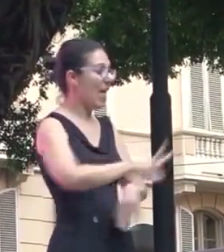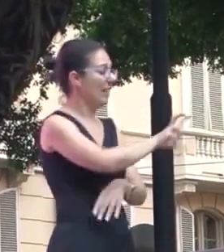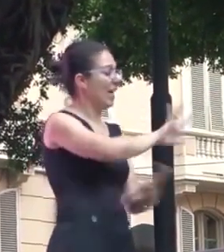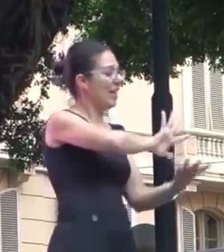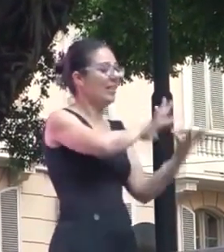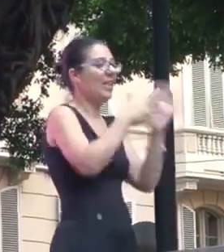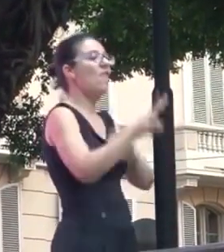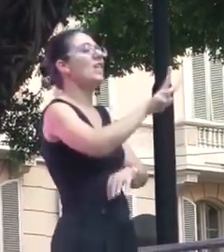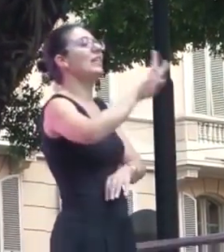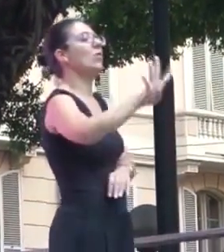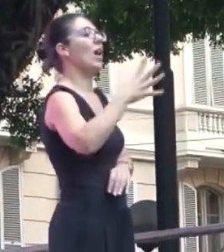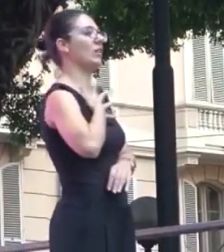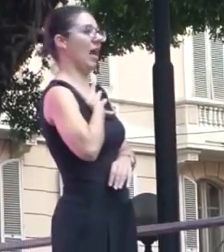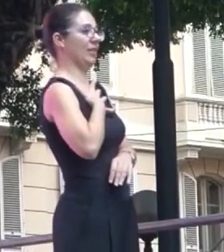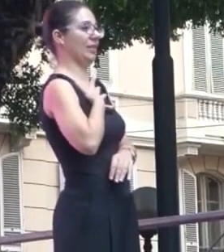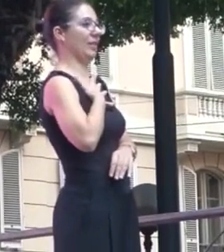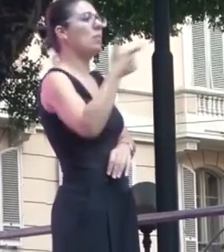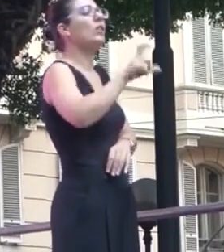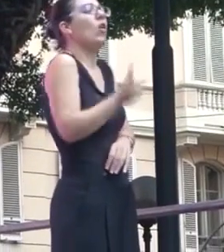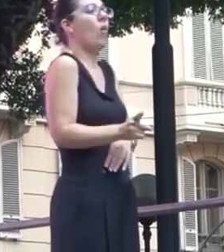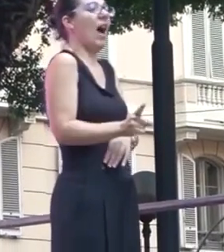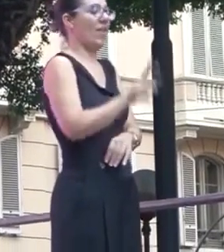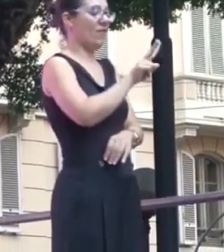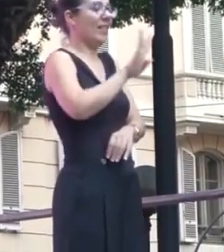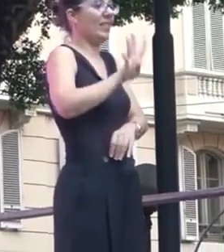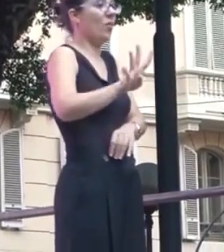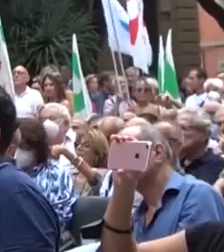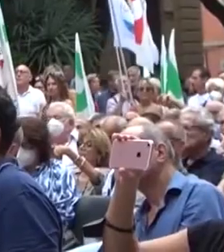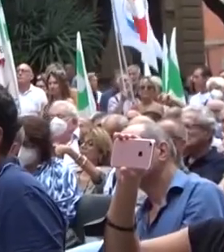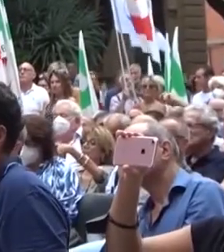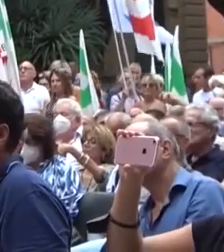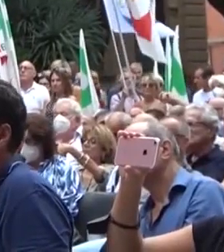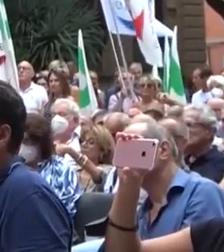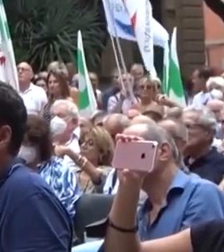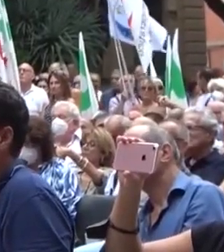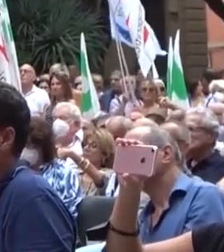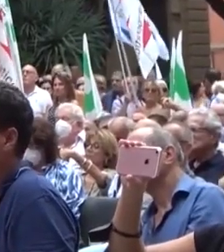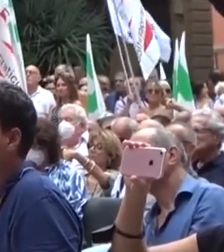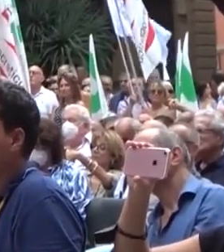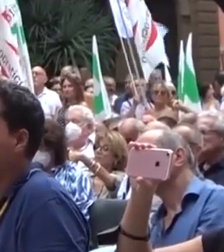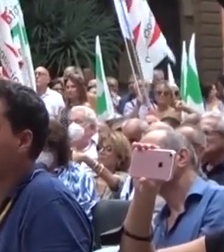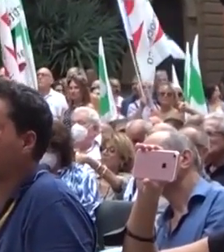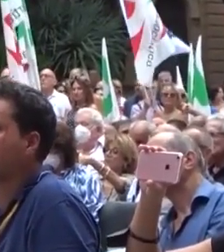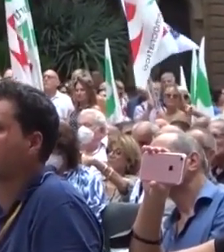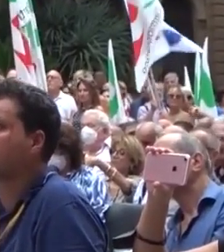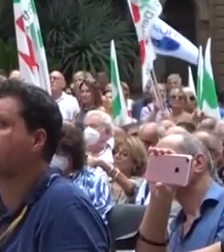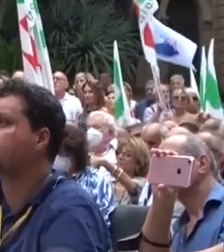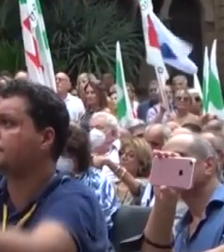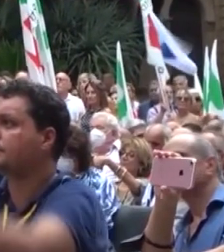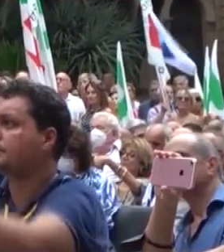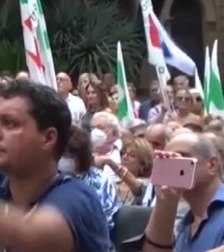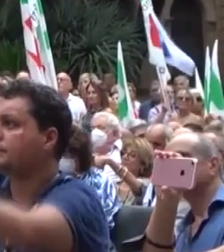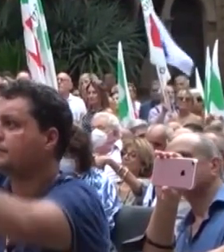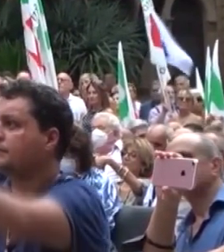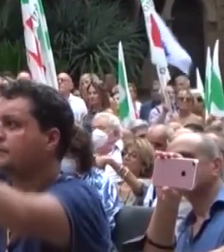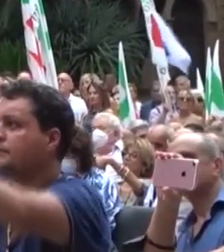la sfida a distanza tra i principali concorrenti per raggiungere il primato dei voti per le coalizioni del centrodestra e